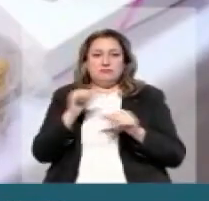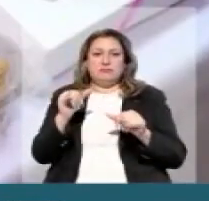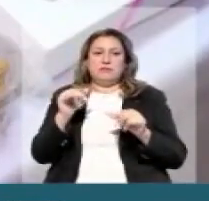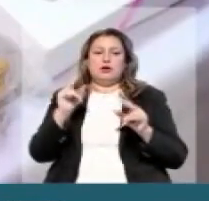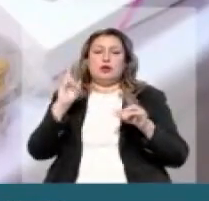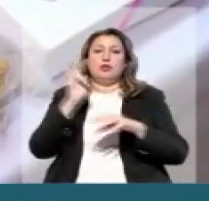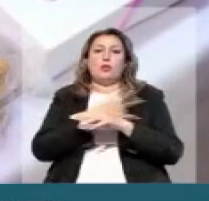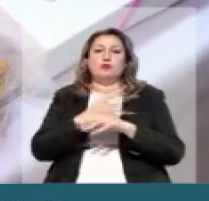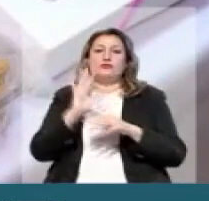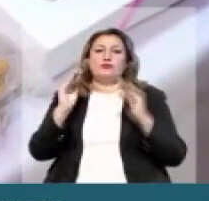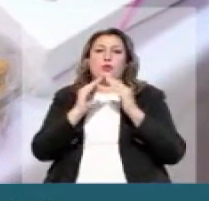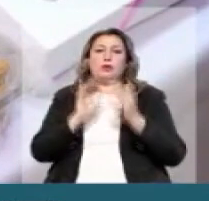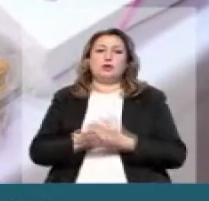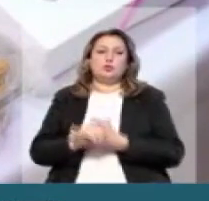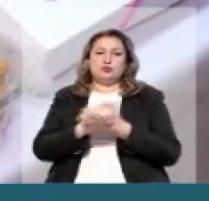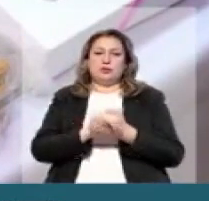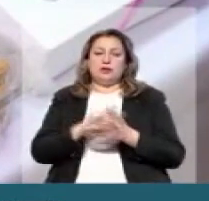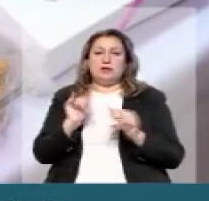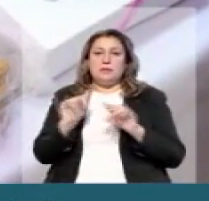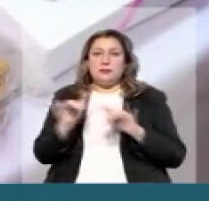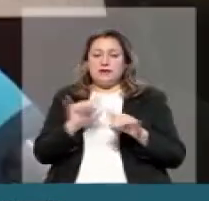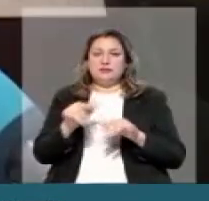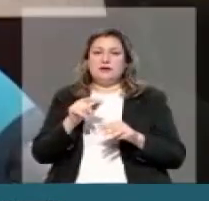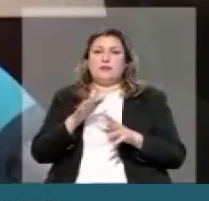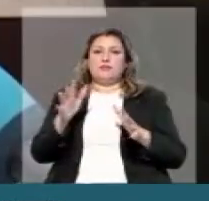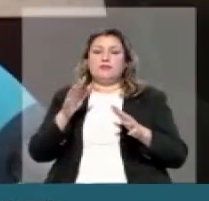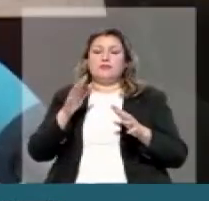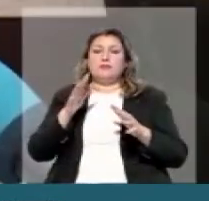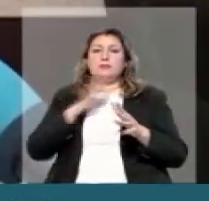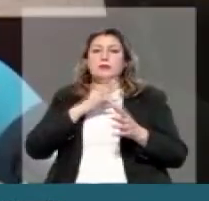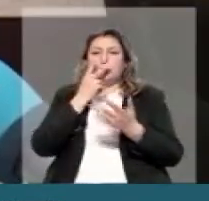көне көліктер көрмесі көрермен назарына жол тартты.